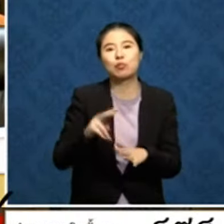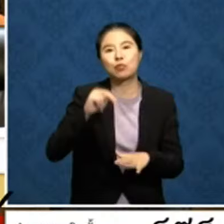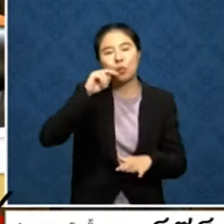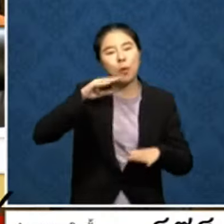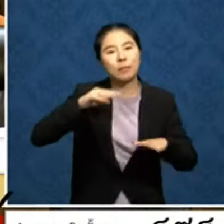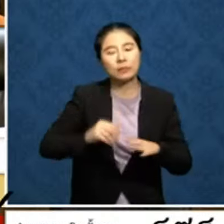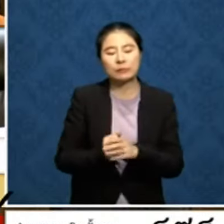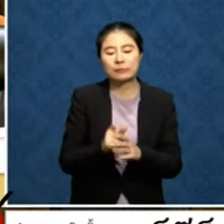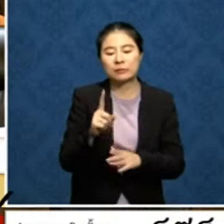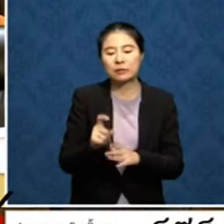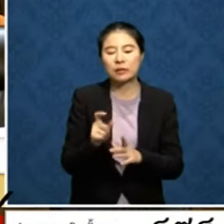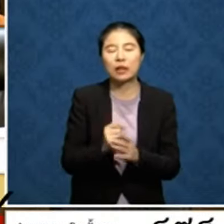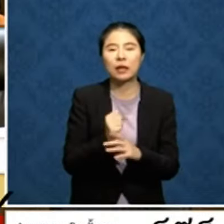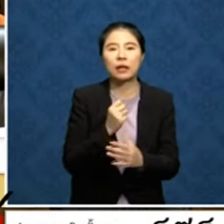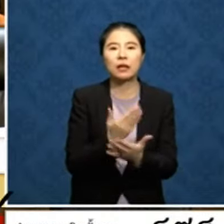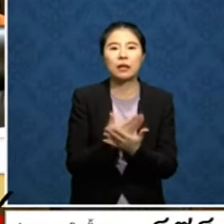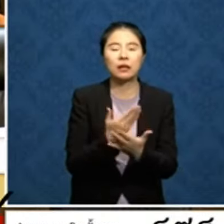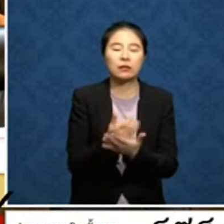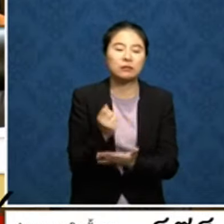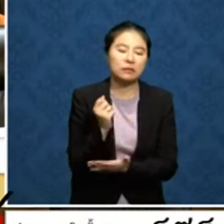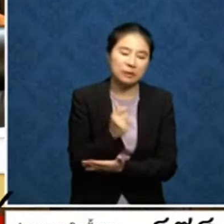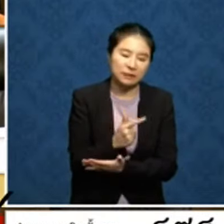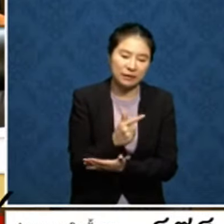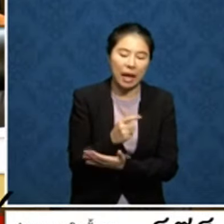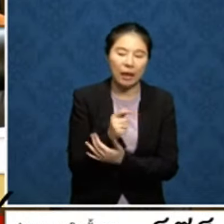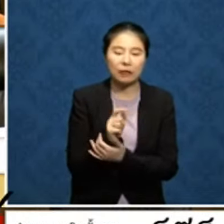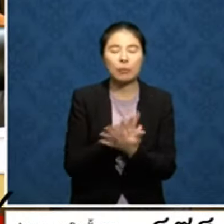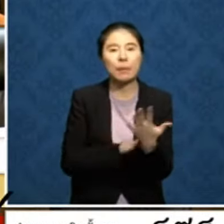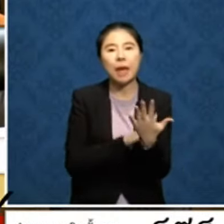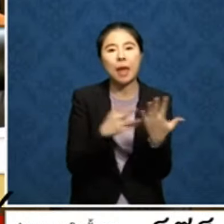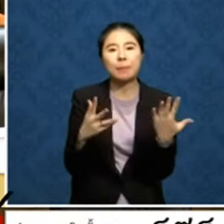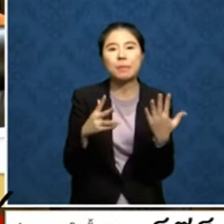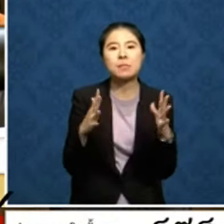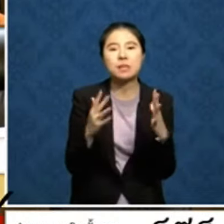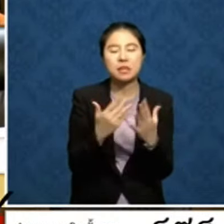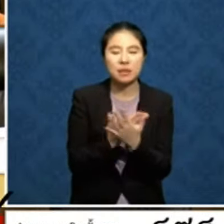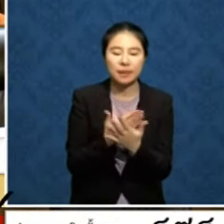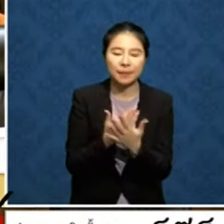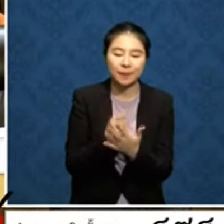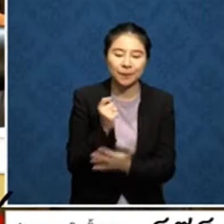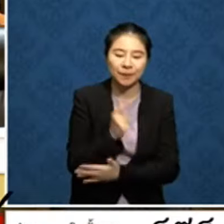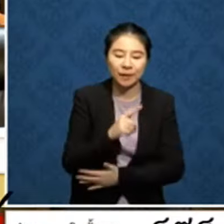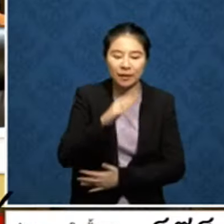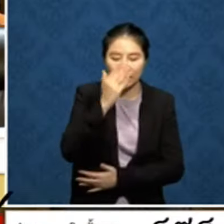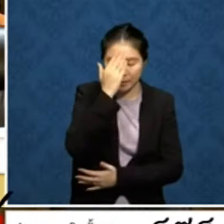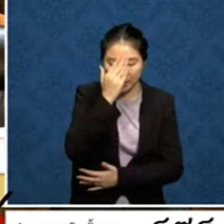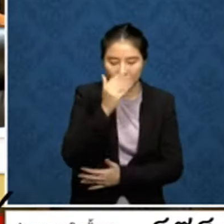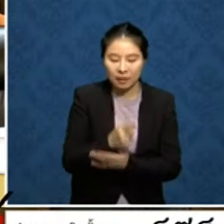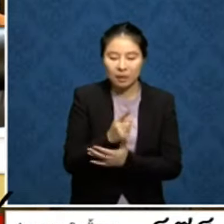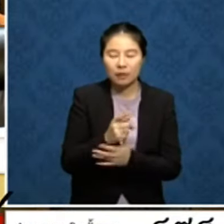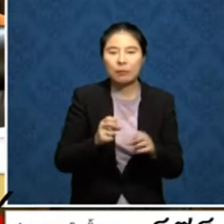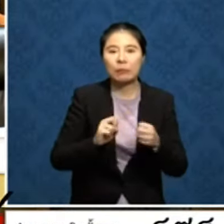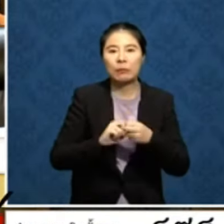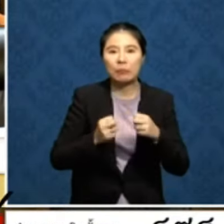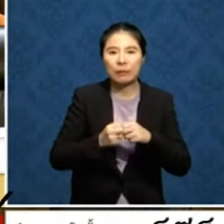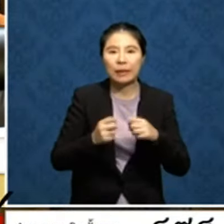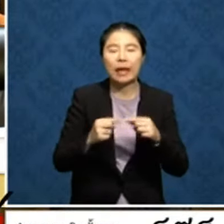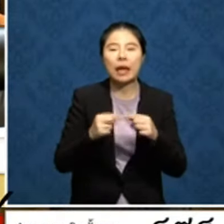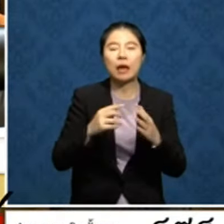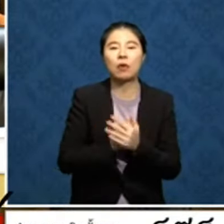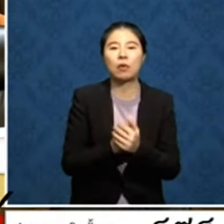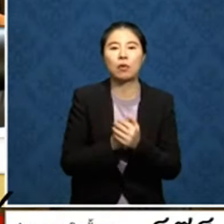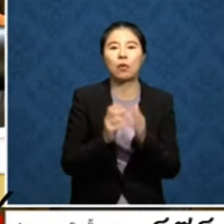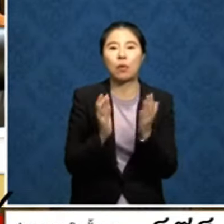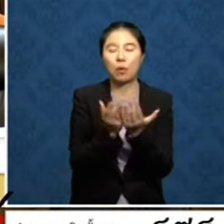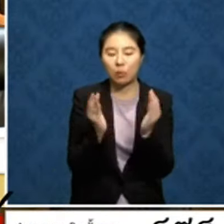เงินอย่างฉุกเฉินซึ่งอุบัติเหตุทางธรรมชาติครั้งหนึ่งต่อประชาชนอาจนำไปสู่อุบัติเหตุทางการเงินระยะยาว